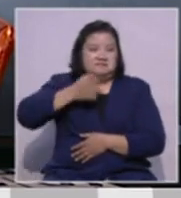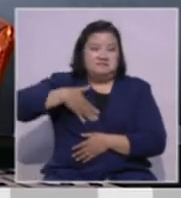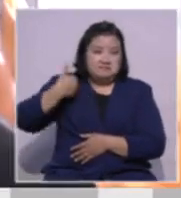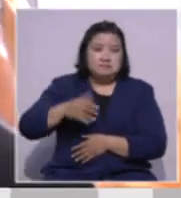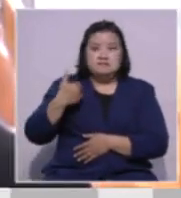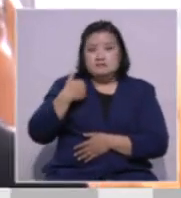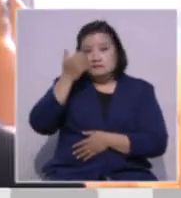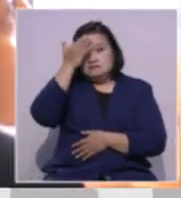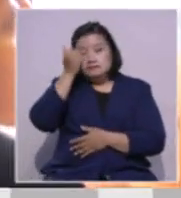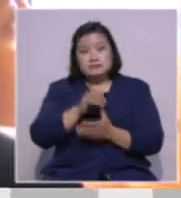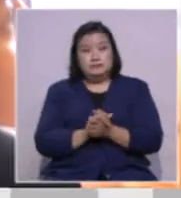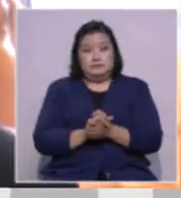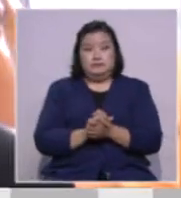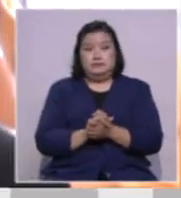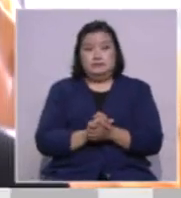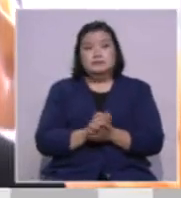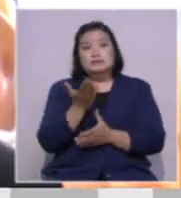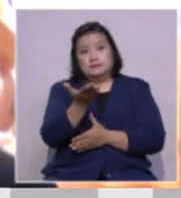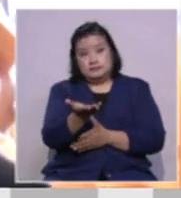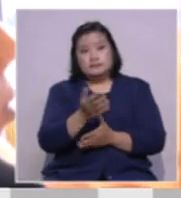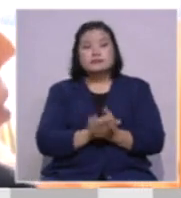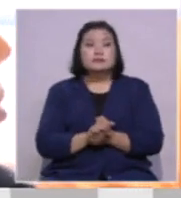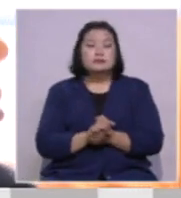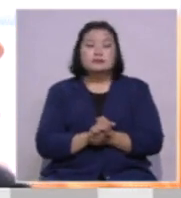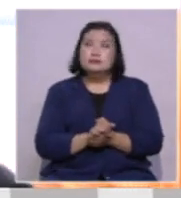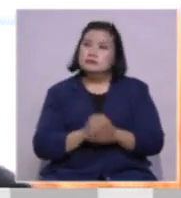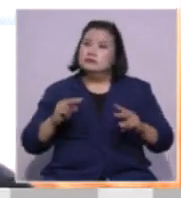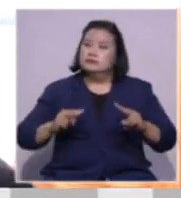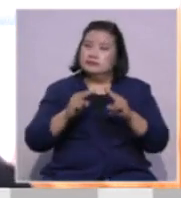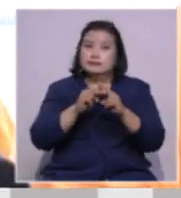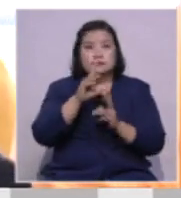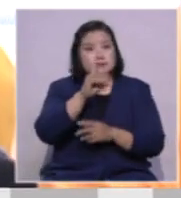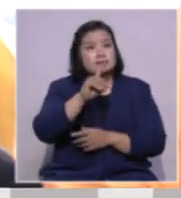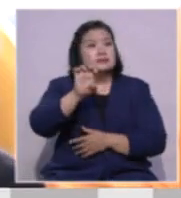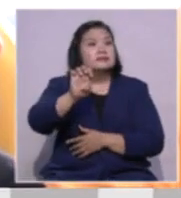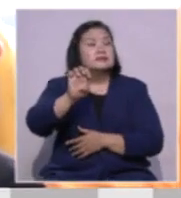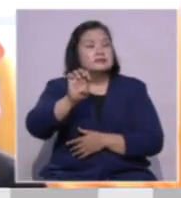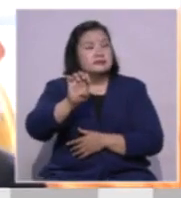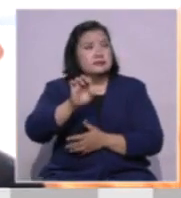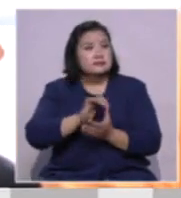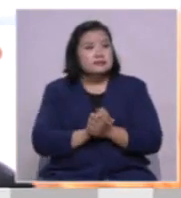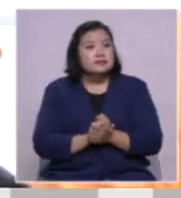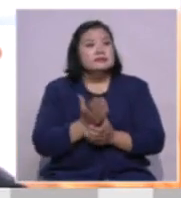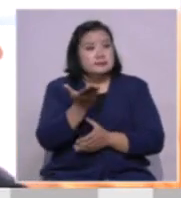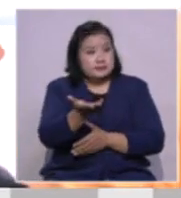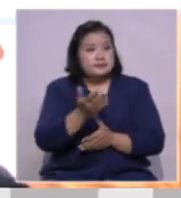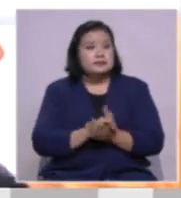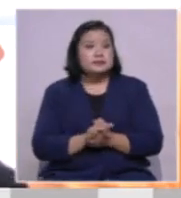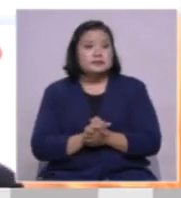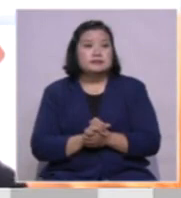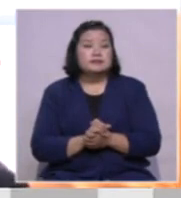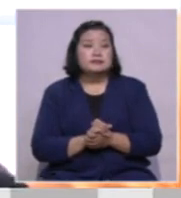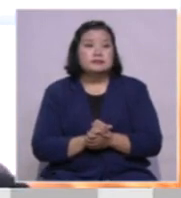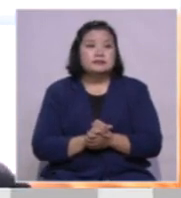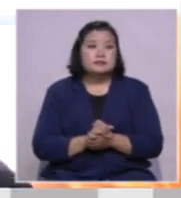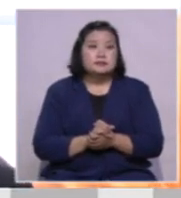บางคนนะครับแต่ว่าคุณบีพุทธิพงศ์เนี่ยก็มาคุมกระทรวงดีอีซึ่งผมรู้สึกว่าคุณบีพุทธิพงศ์เนี่ยผ